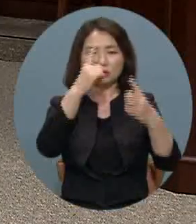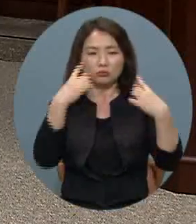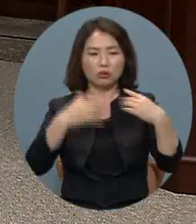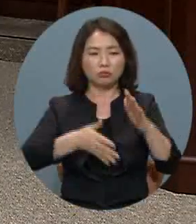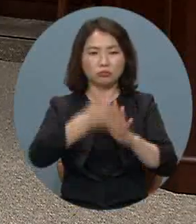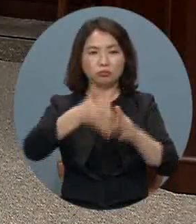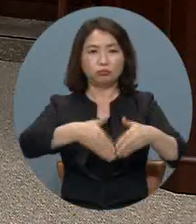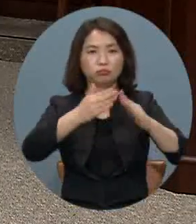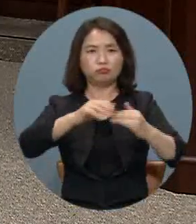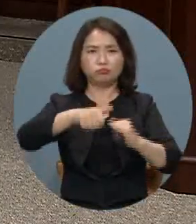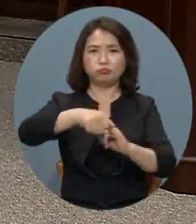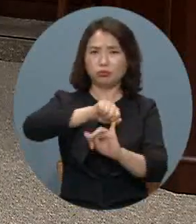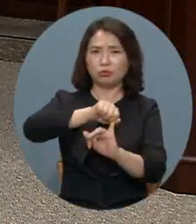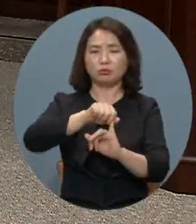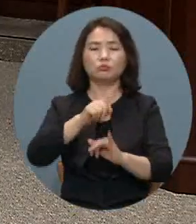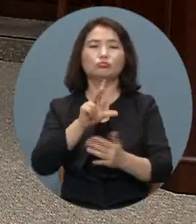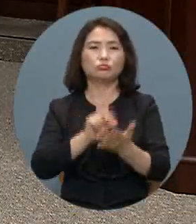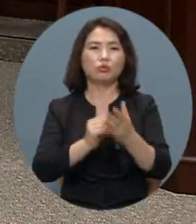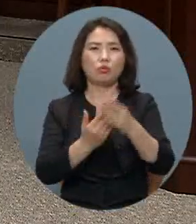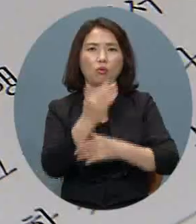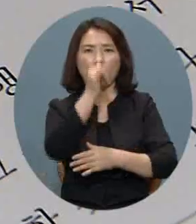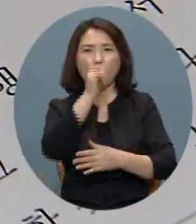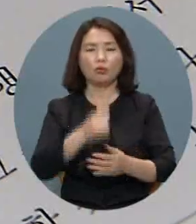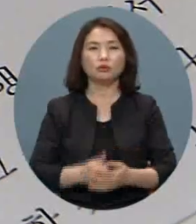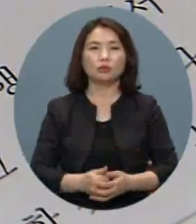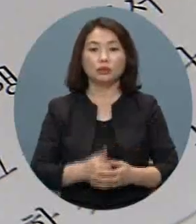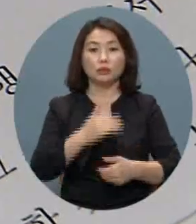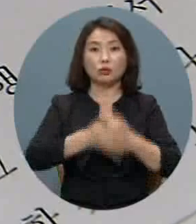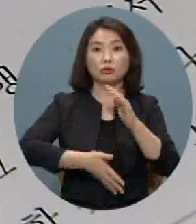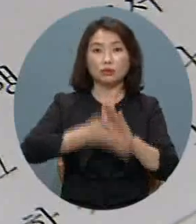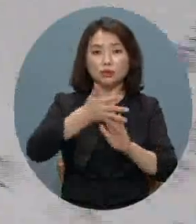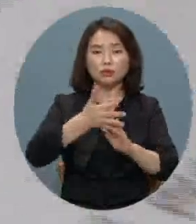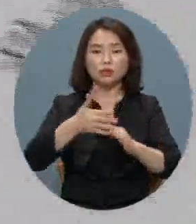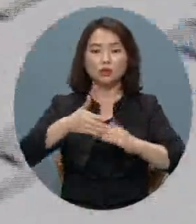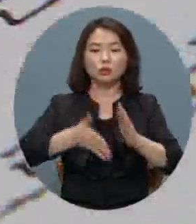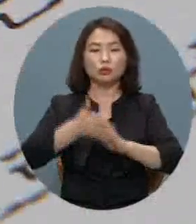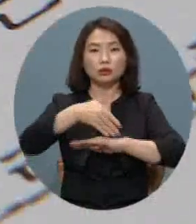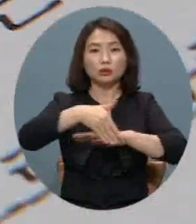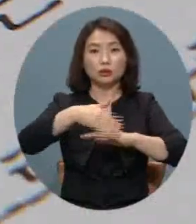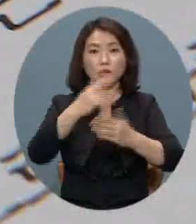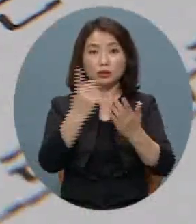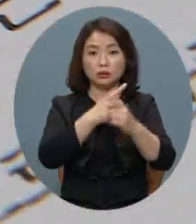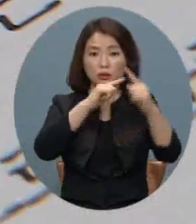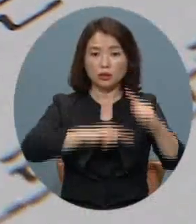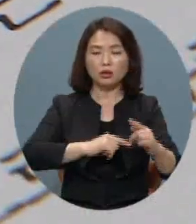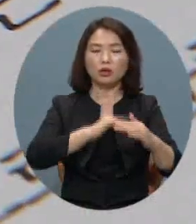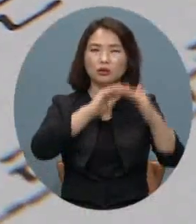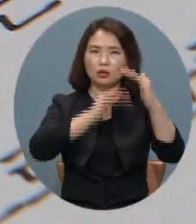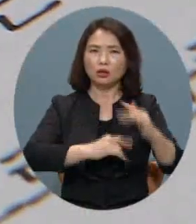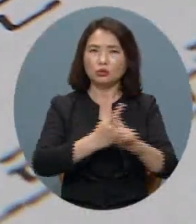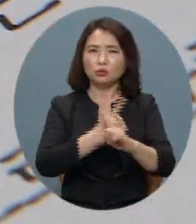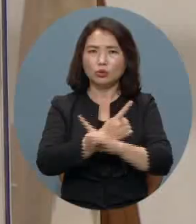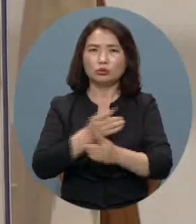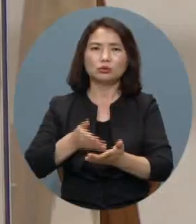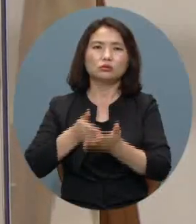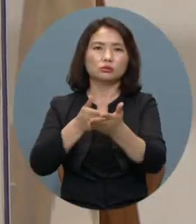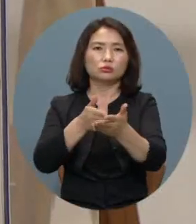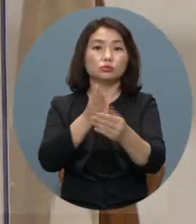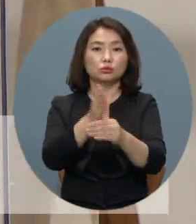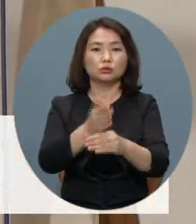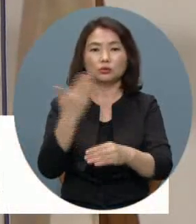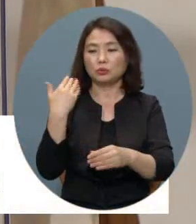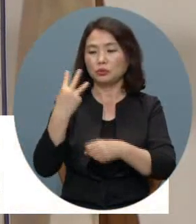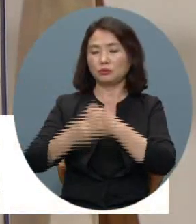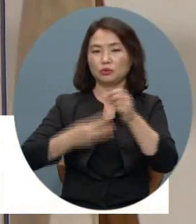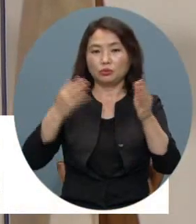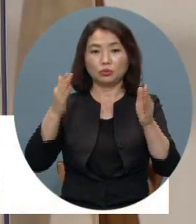기형적으로 개발되고 있다는 지적이 나오고 있습니다. 대구시가 도시계획조례 개정안을 들고 나온 이유입니다. 최근